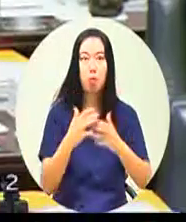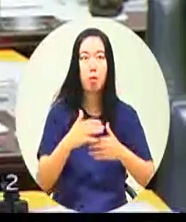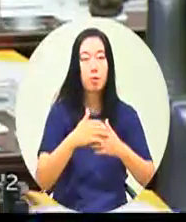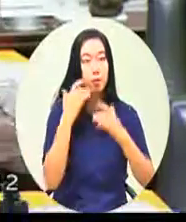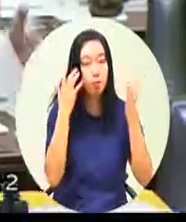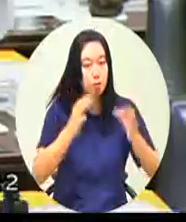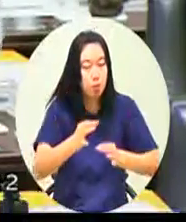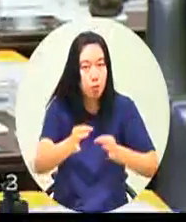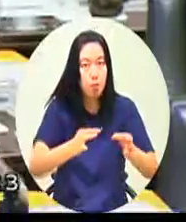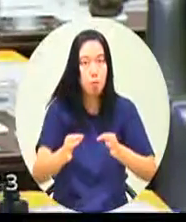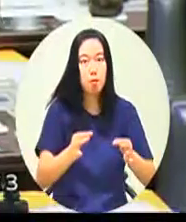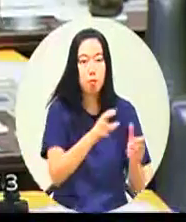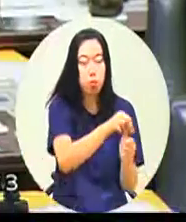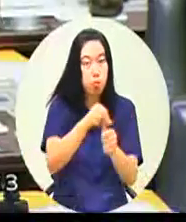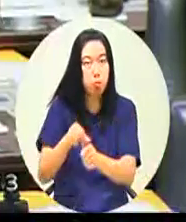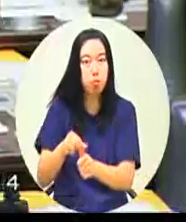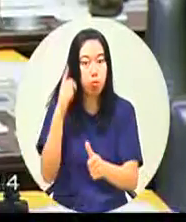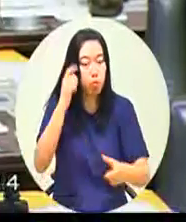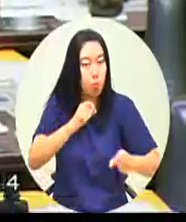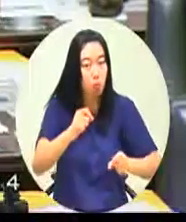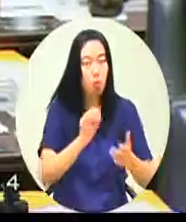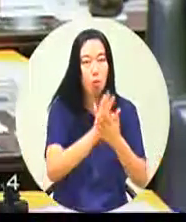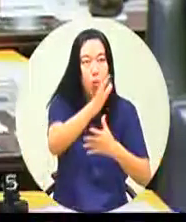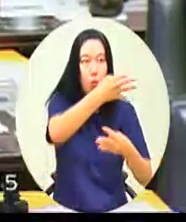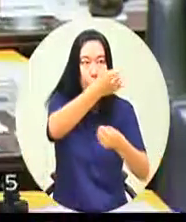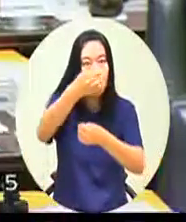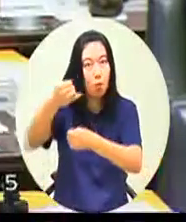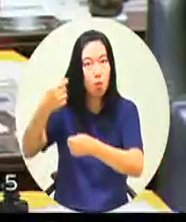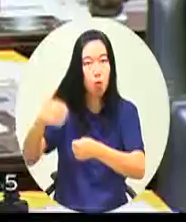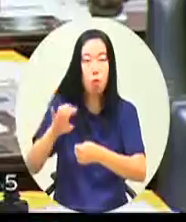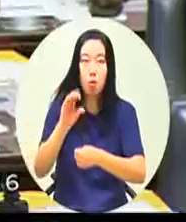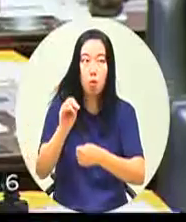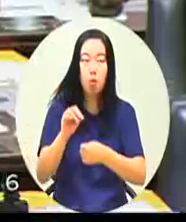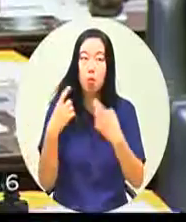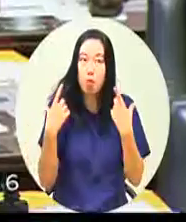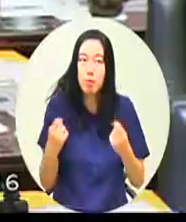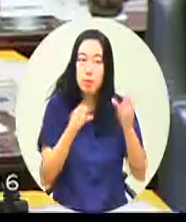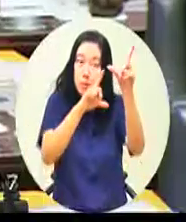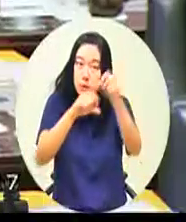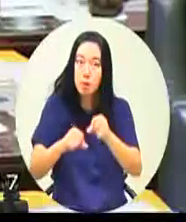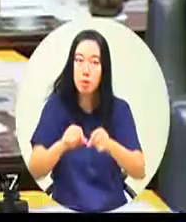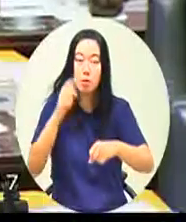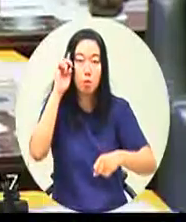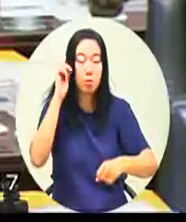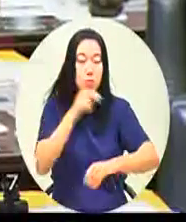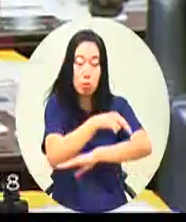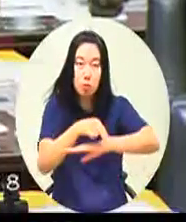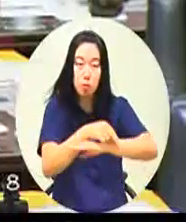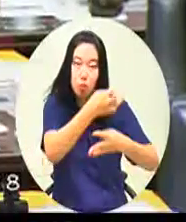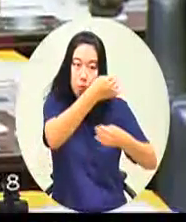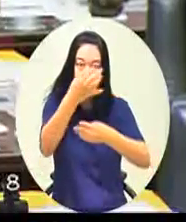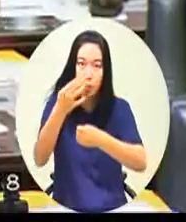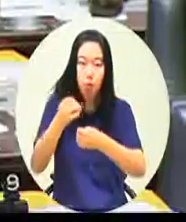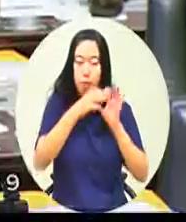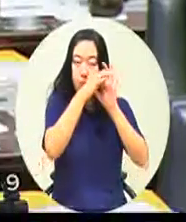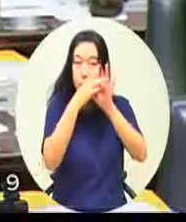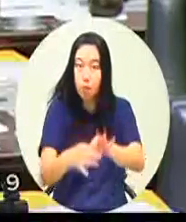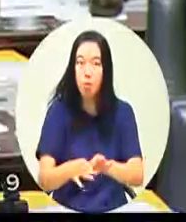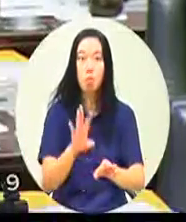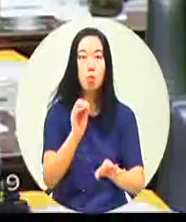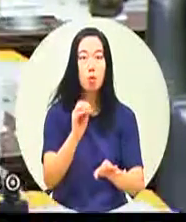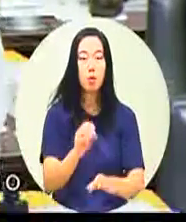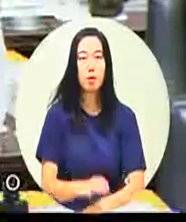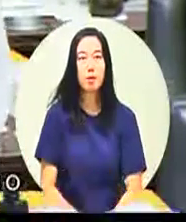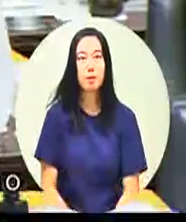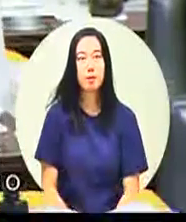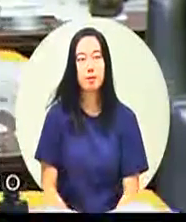行，那以及你未来的时程是不是有要按照我们原本规划的时程继续去走下去？来，请局长回答。 请局长答复以